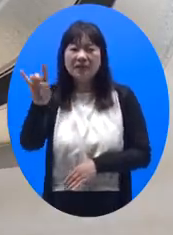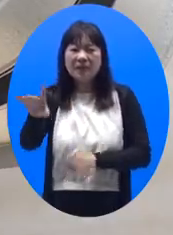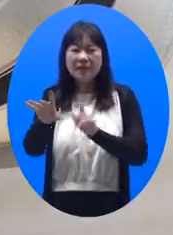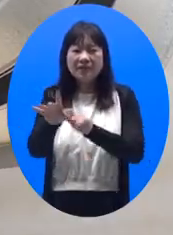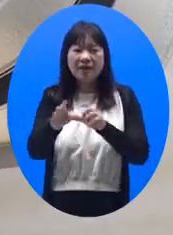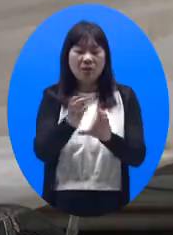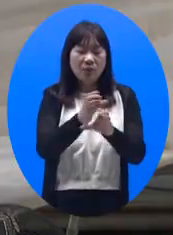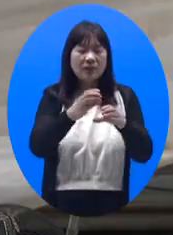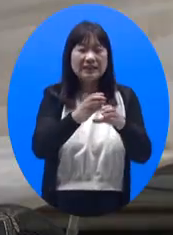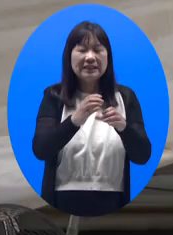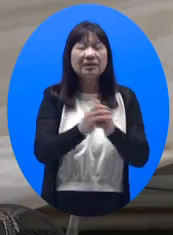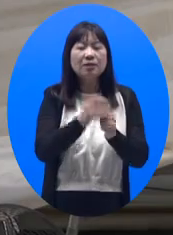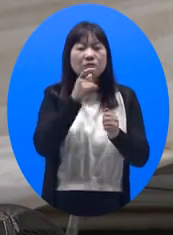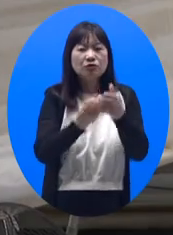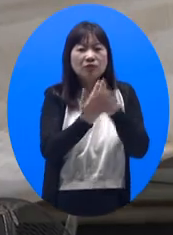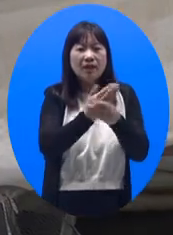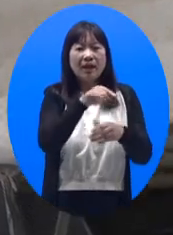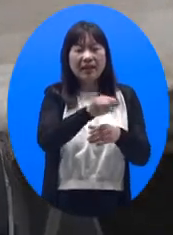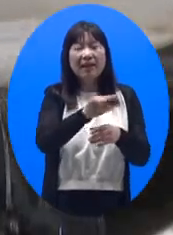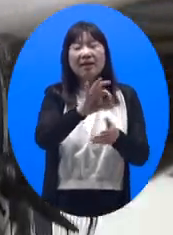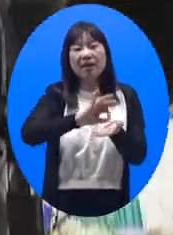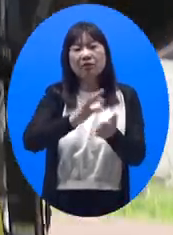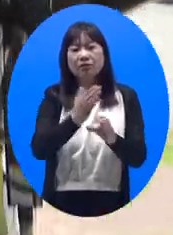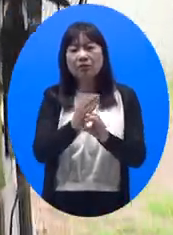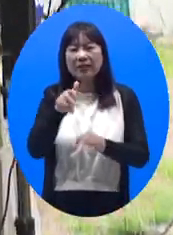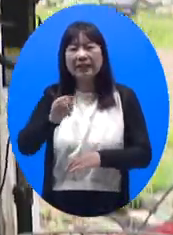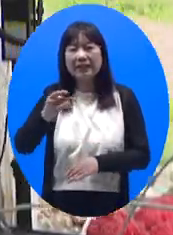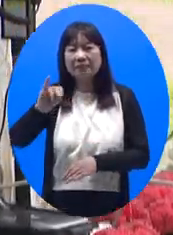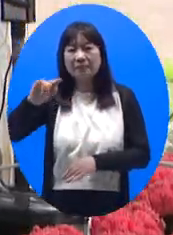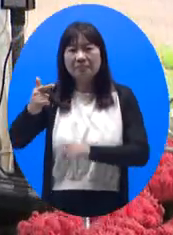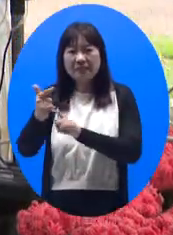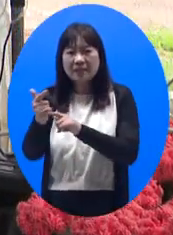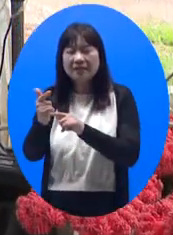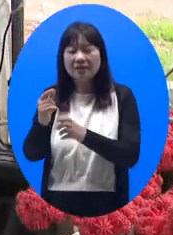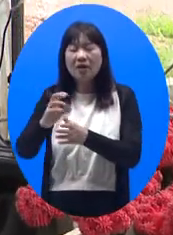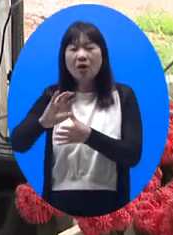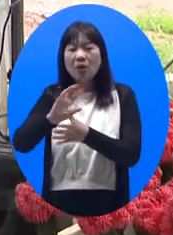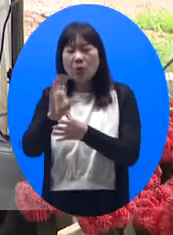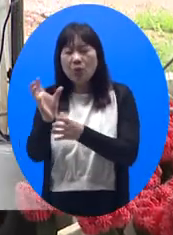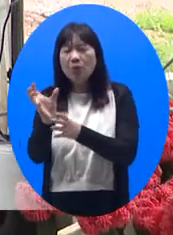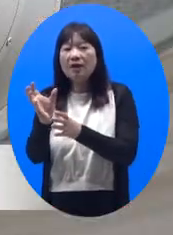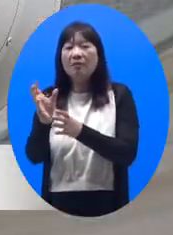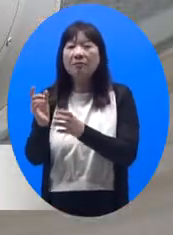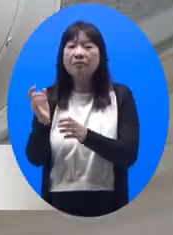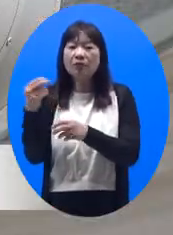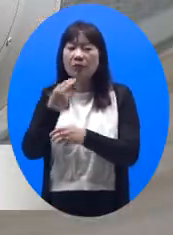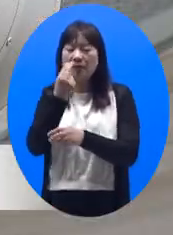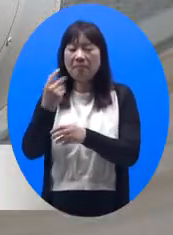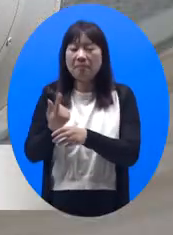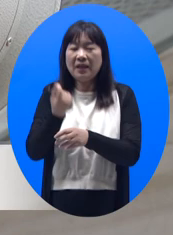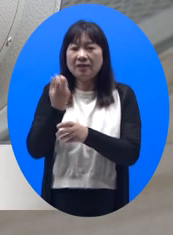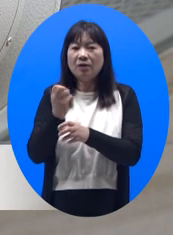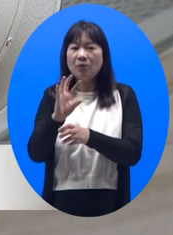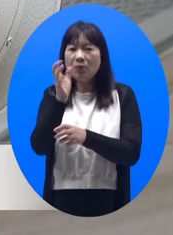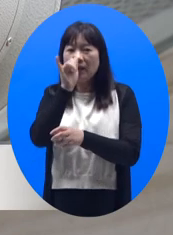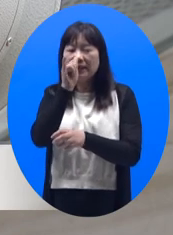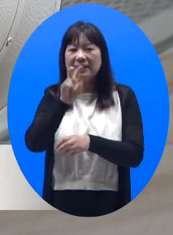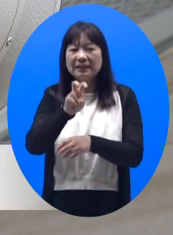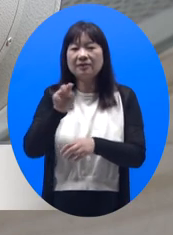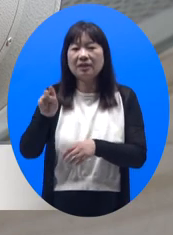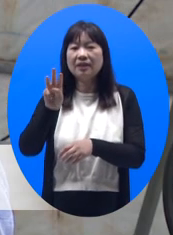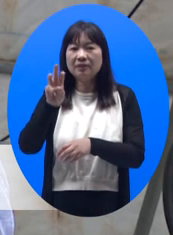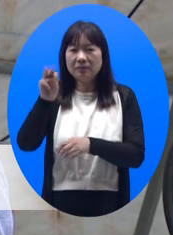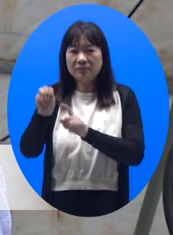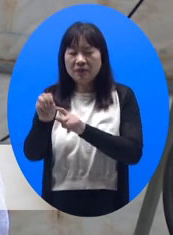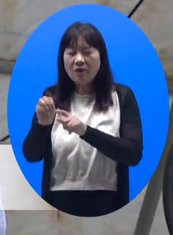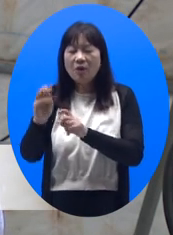사용 중입니다. 제트팬은 원통이 작아지는 부분에서 공기가 빠르게 통과하는데 20에서 30m까지 바람을 멀리